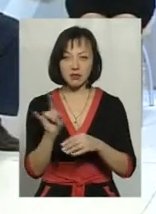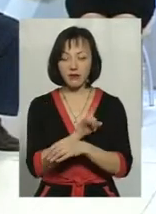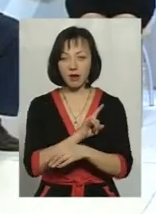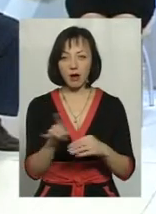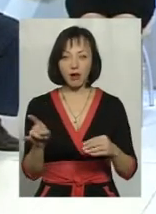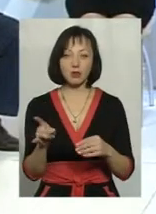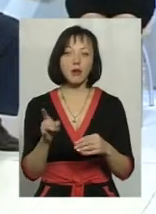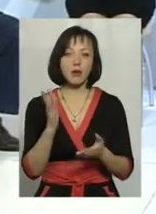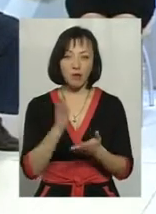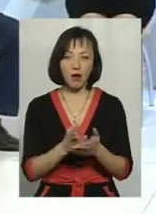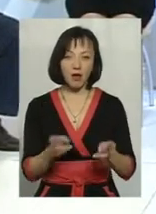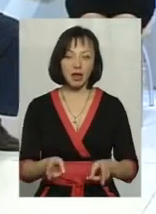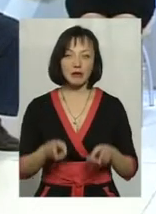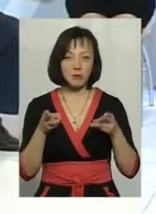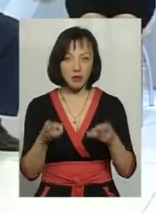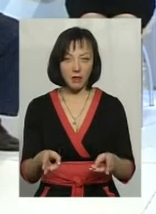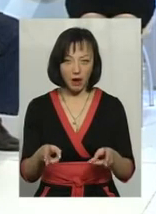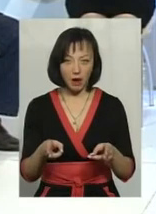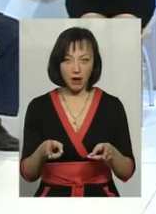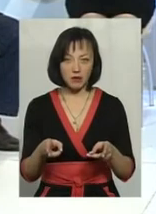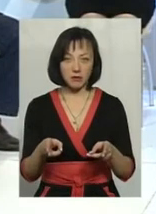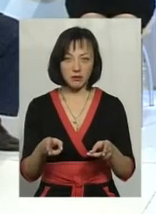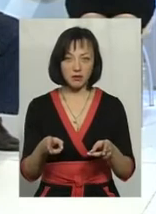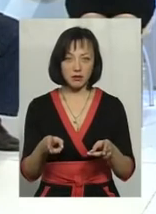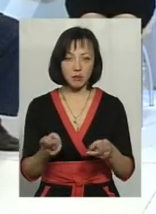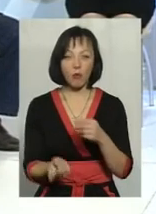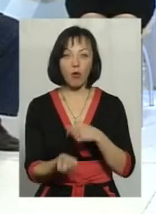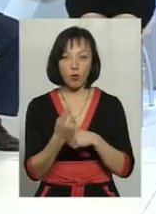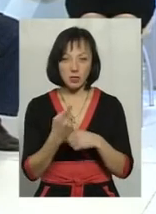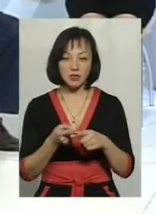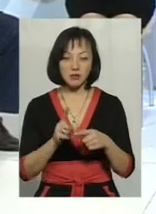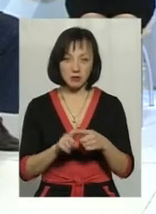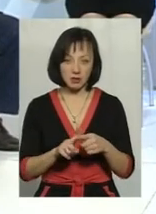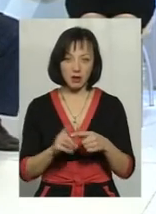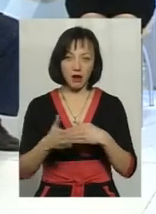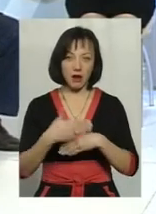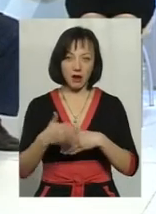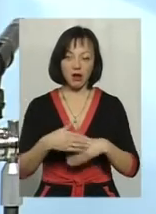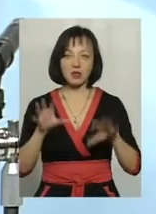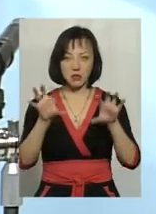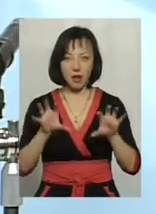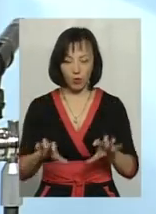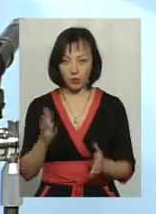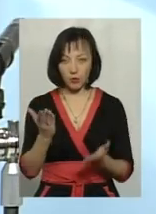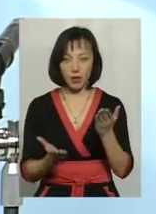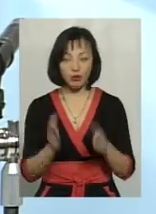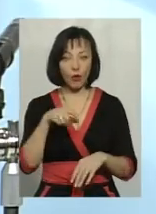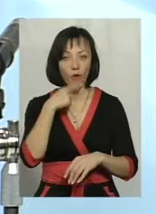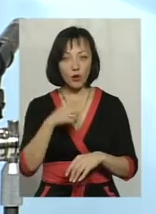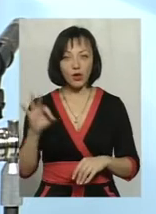тобто має кримінальне поле, яке відповідно переслідується законом. Якщо говорити про